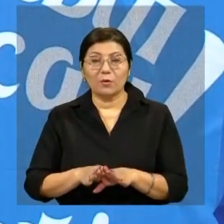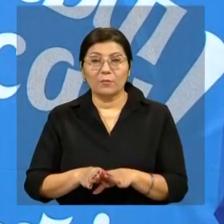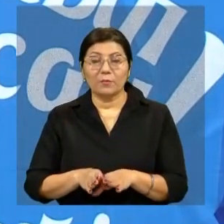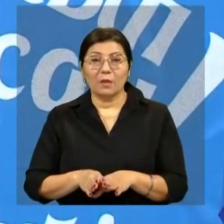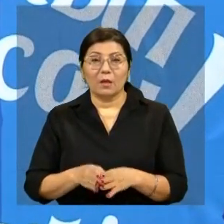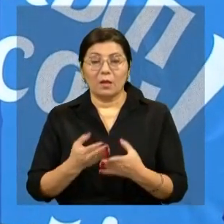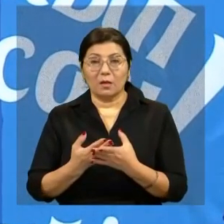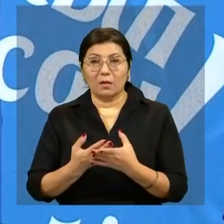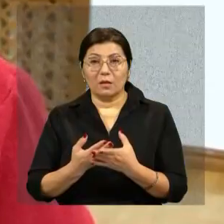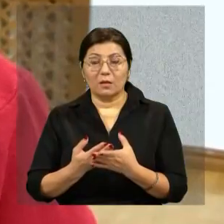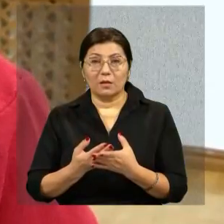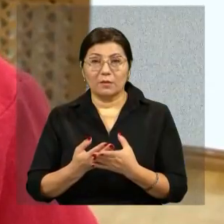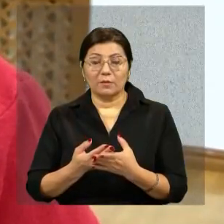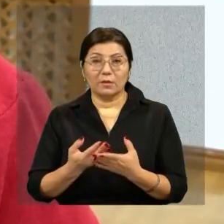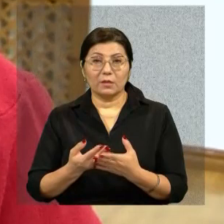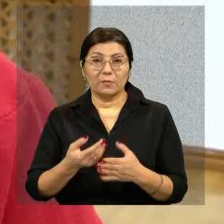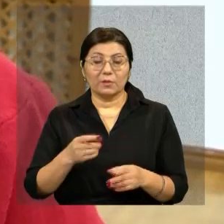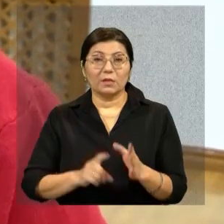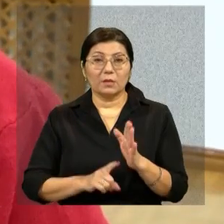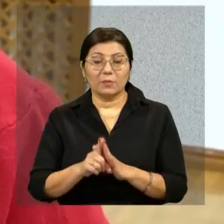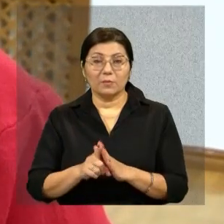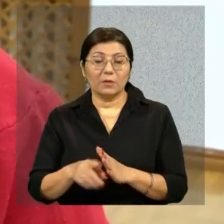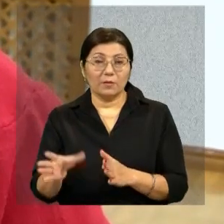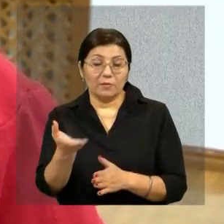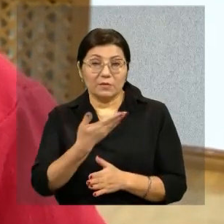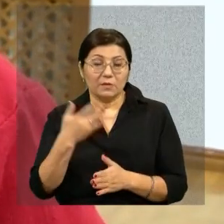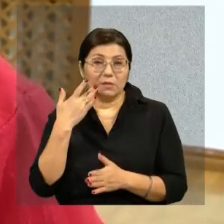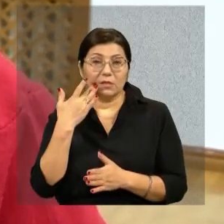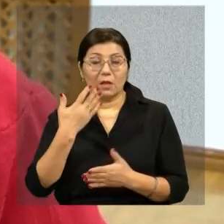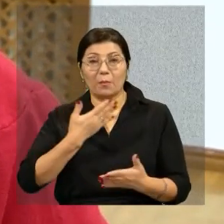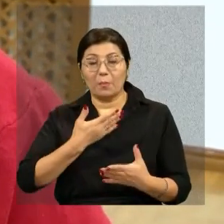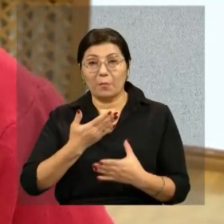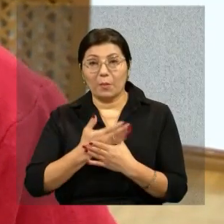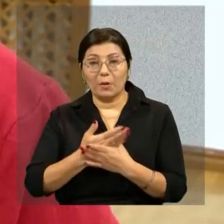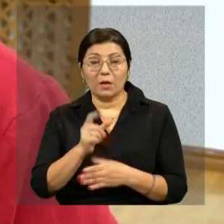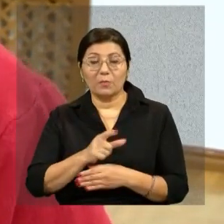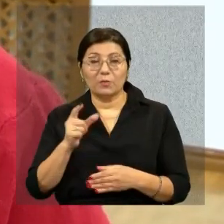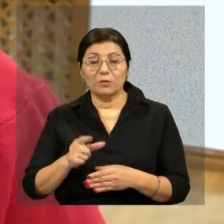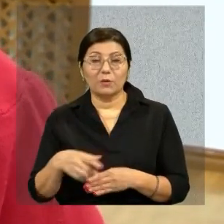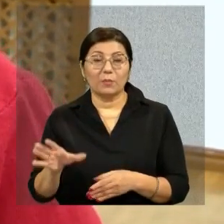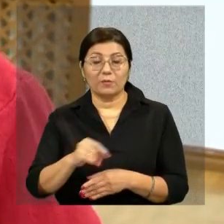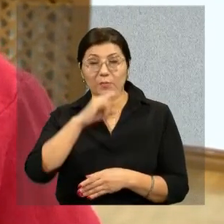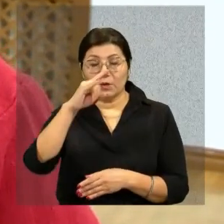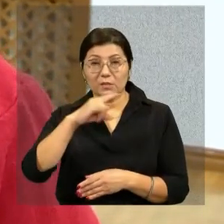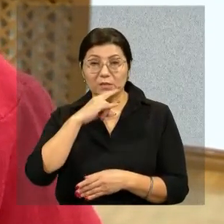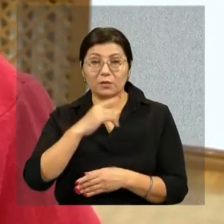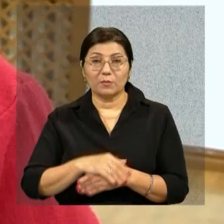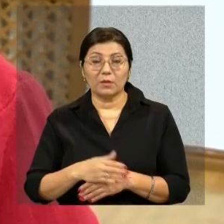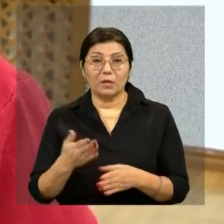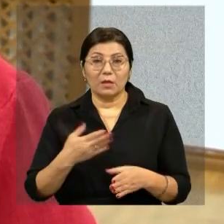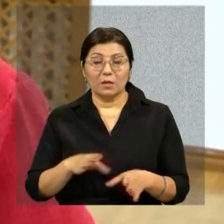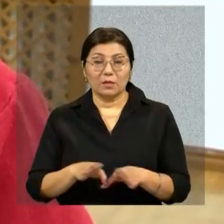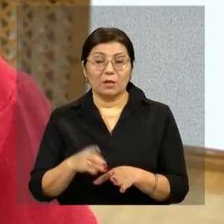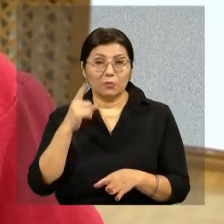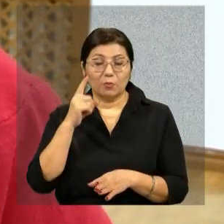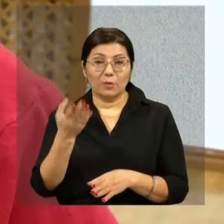в рядах волонтеров, которые помогали людям, не только у нас, но и по всему Казахстану, и за счет этого, за счет таких работ, я